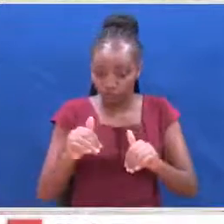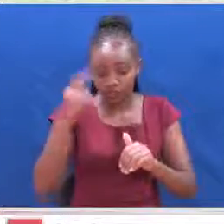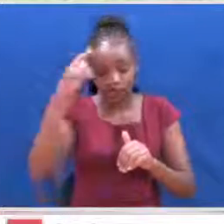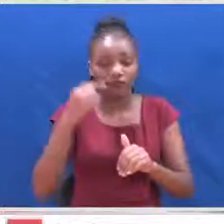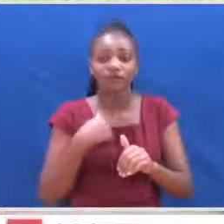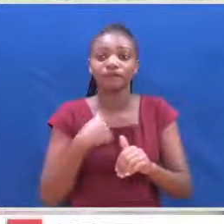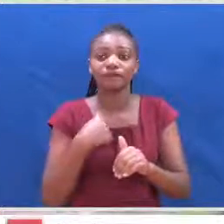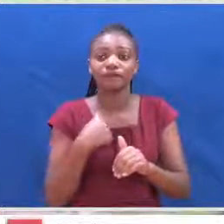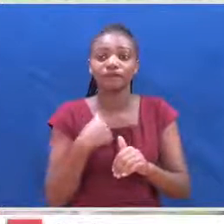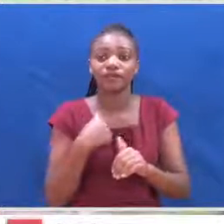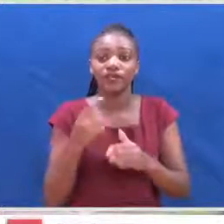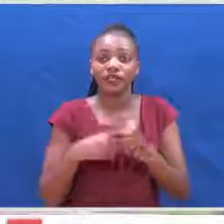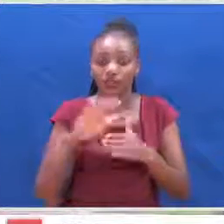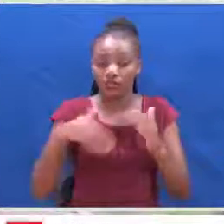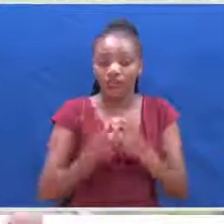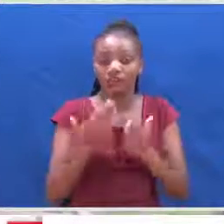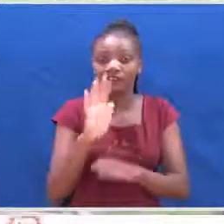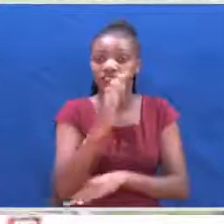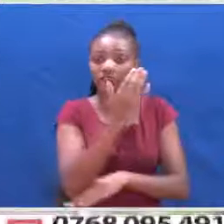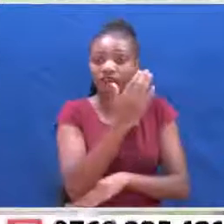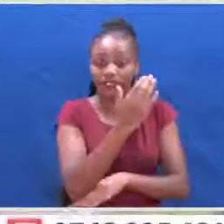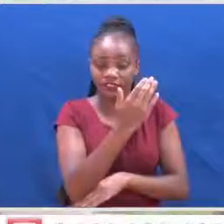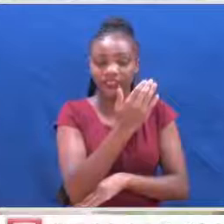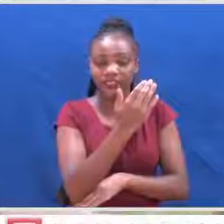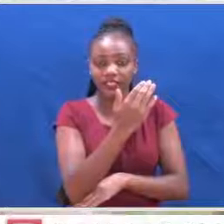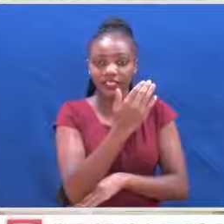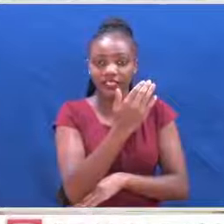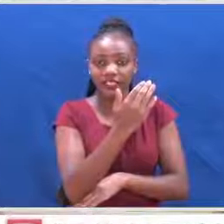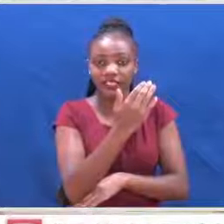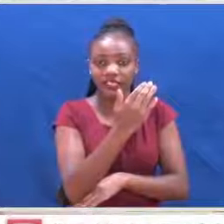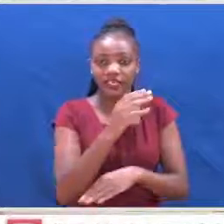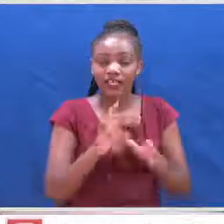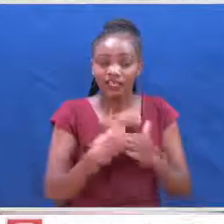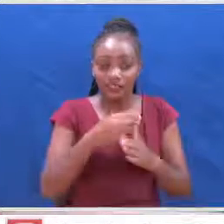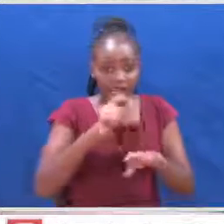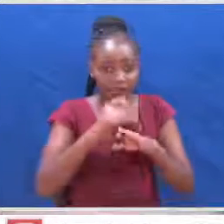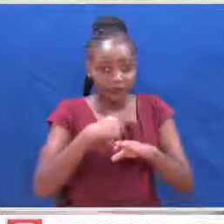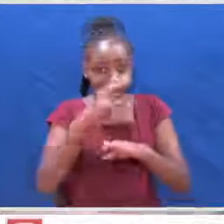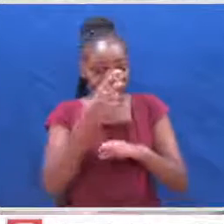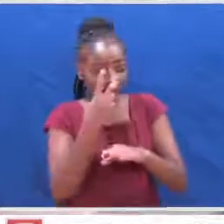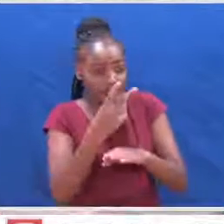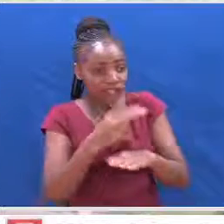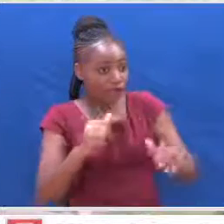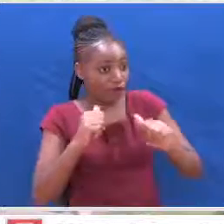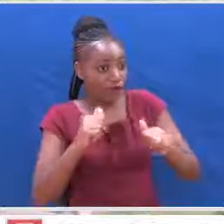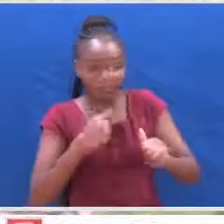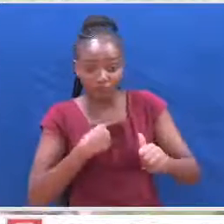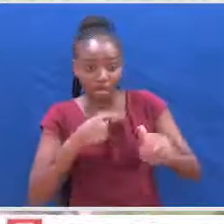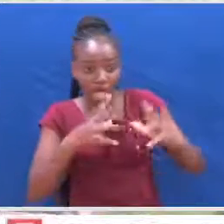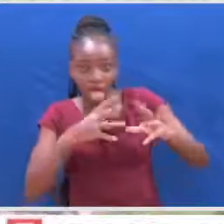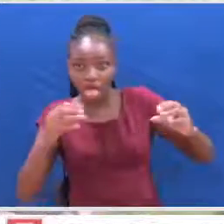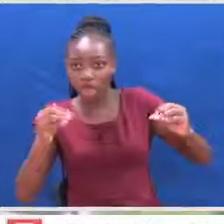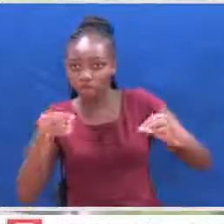alikuwa akitungojea si Mimi nikafika nikaon na sojaa hapo hivo Vile sojaa alikuja Mimi nikaingia kichaka Sasa Yeye ndiye alipatwa hapo hivo nikaona